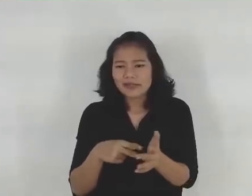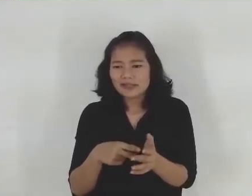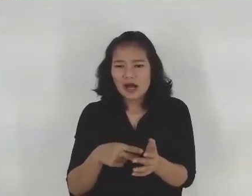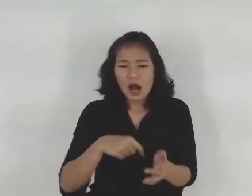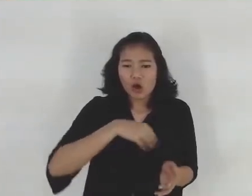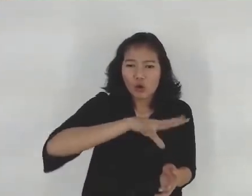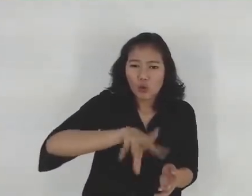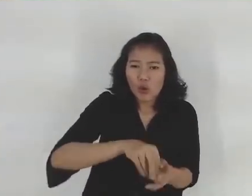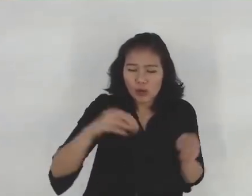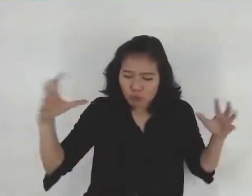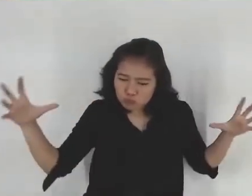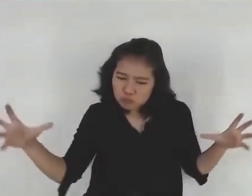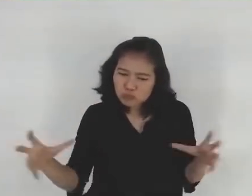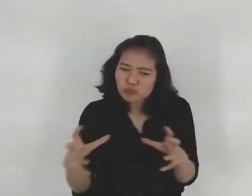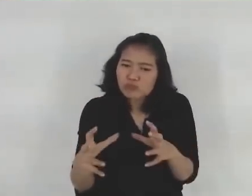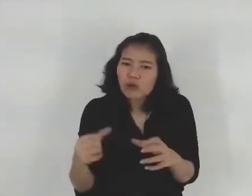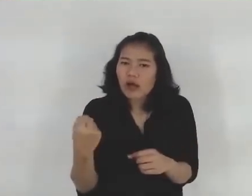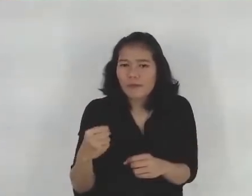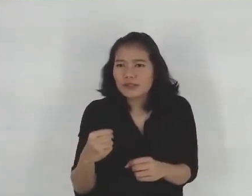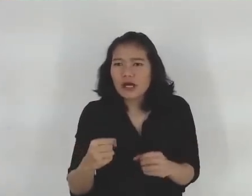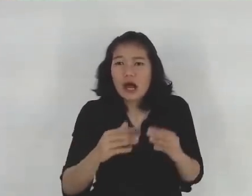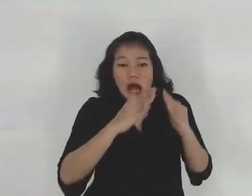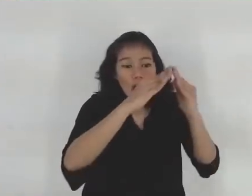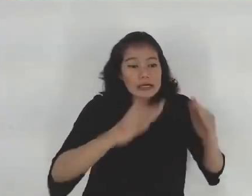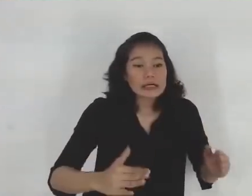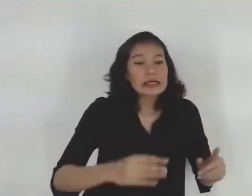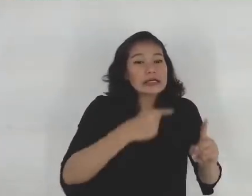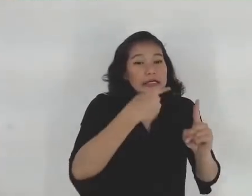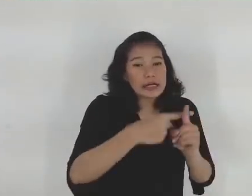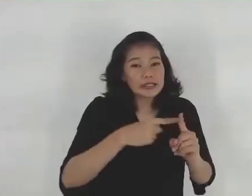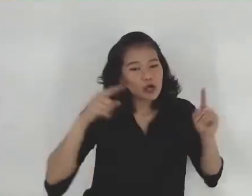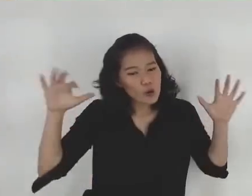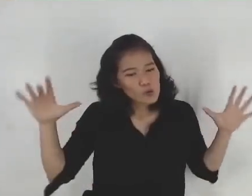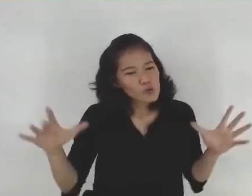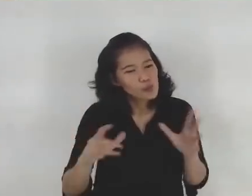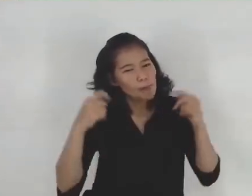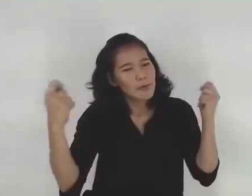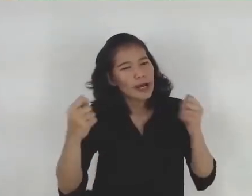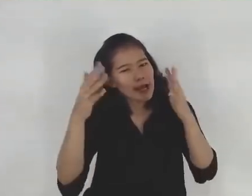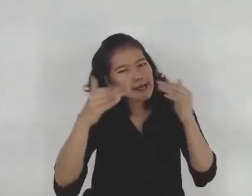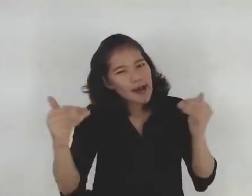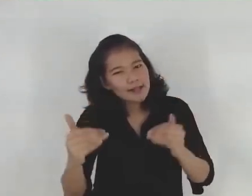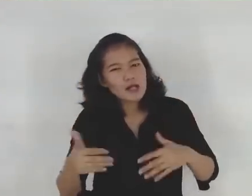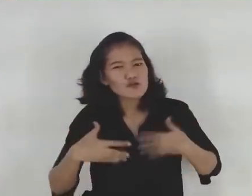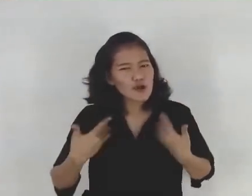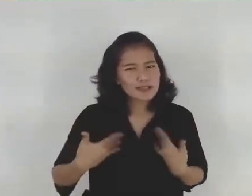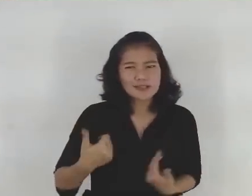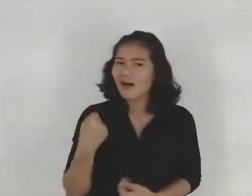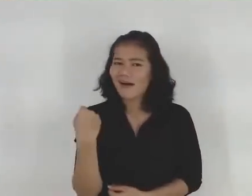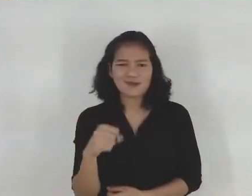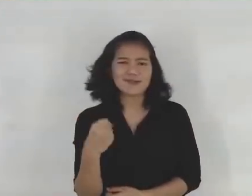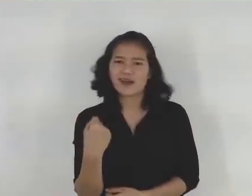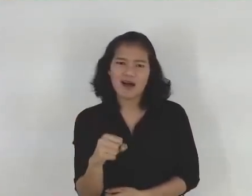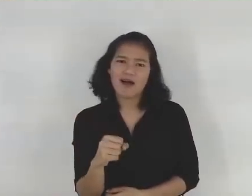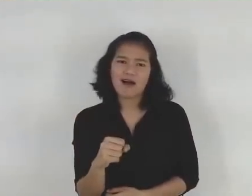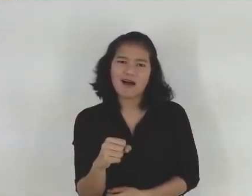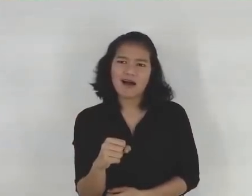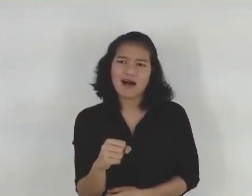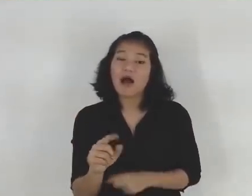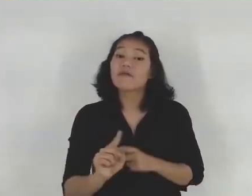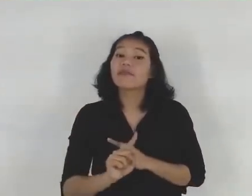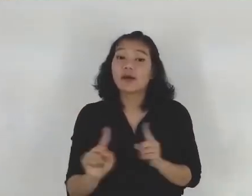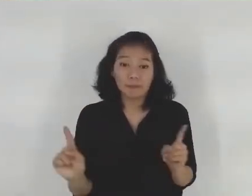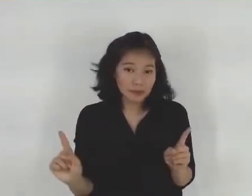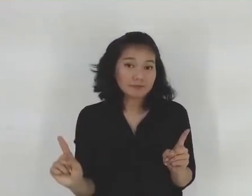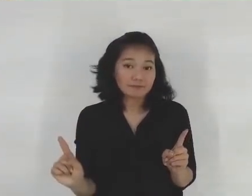berkumpul bersama di Gereja merayakan 10 dengan sukacita yang besar yang mewah